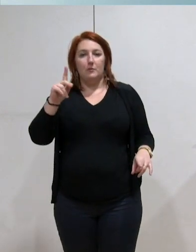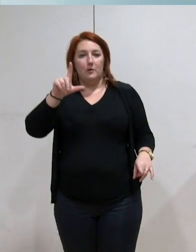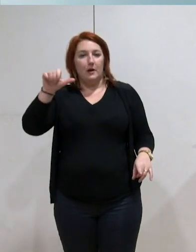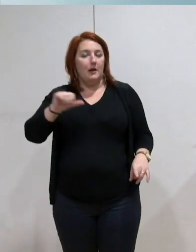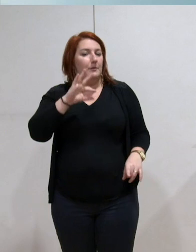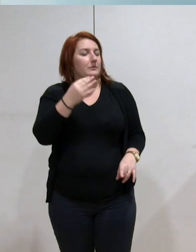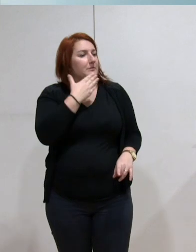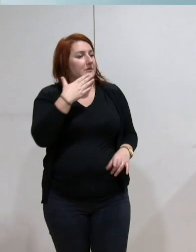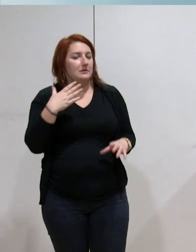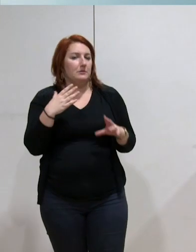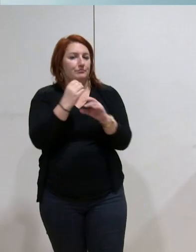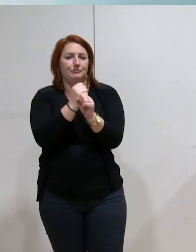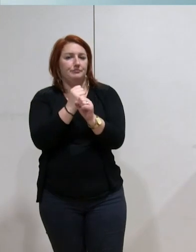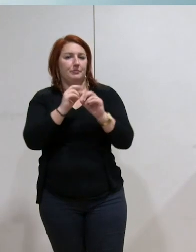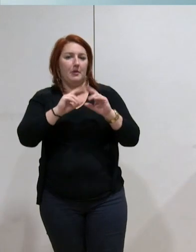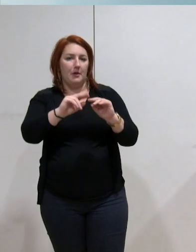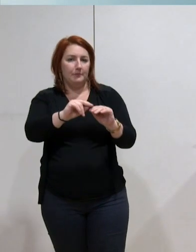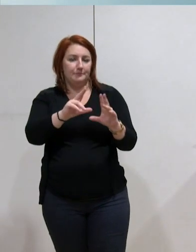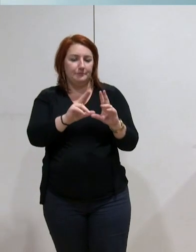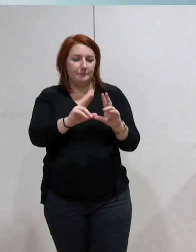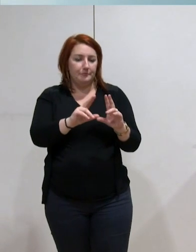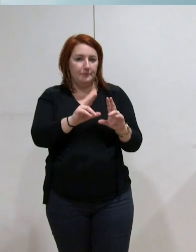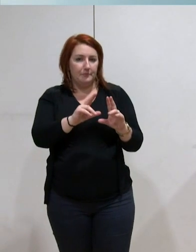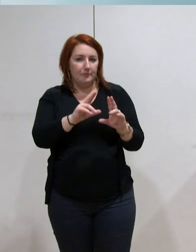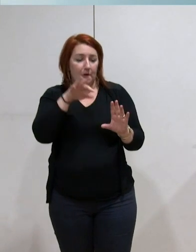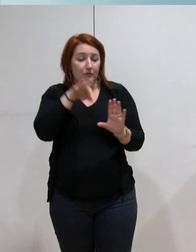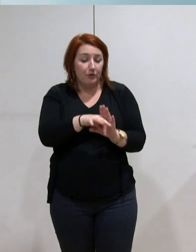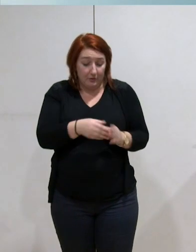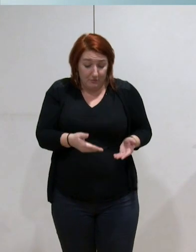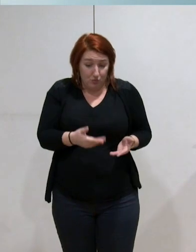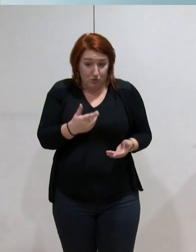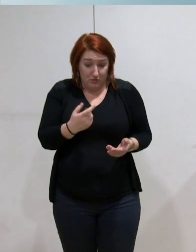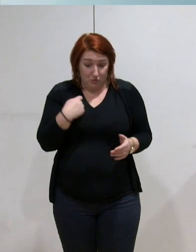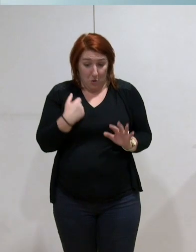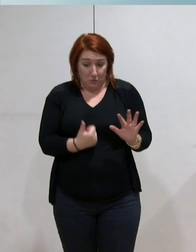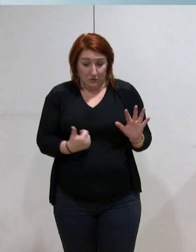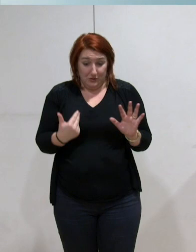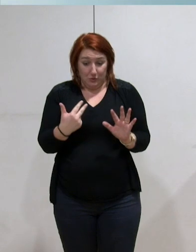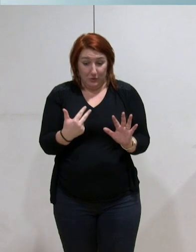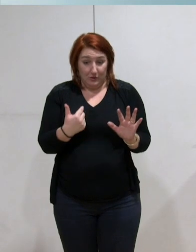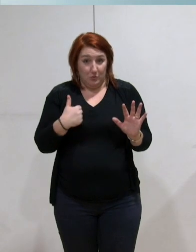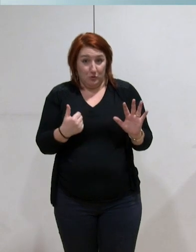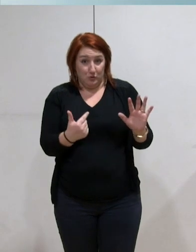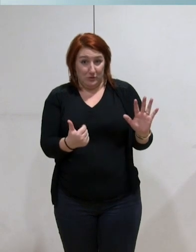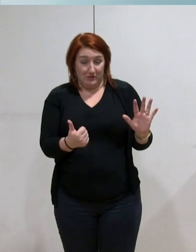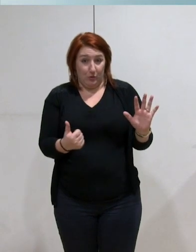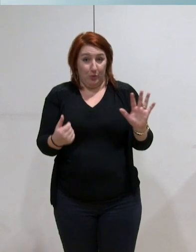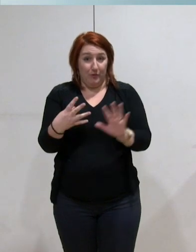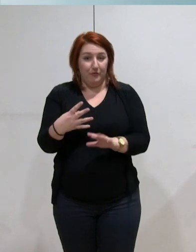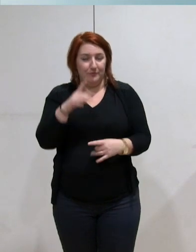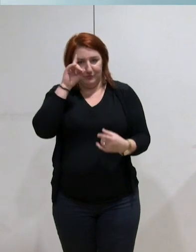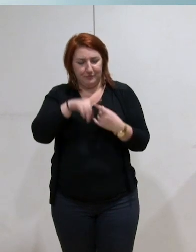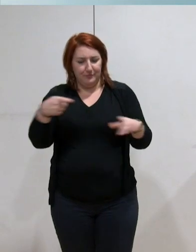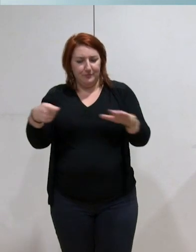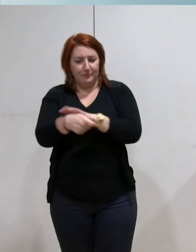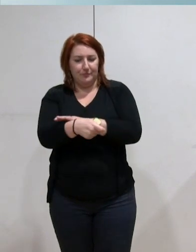merci juste rapidement pour l'exlication de vote qui vaut pour cette délibération comme pour la prochaine nous voterons nous abstiendrons sur les questions de